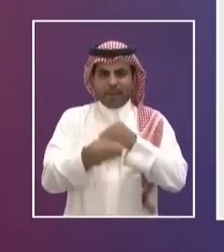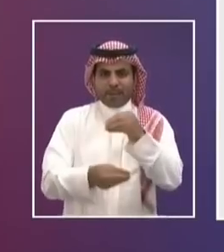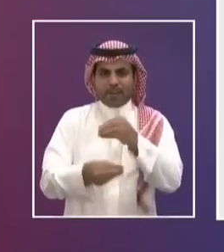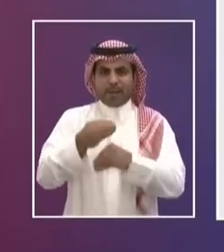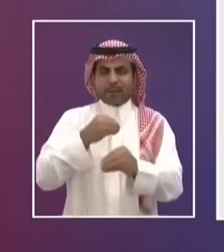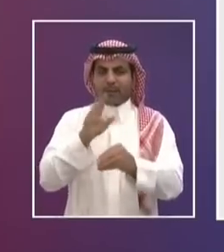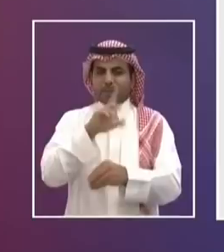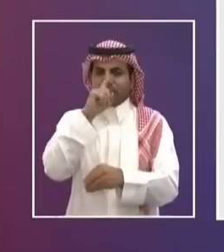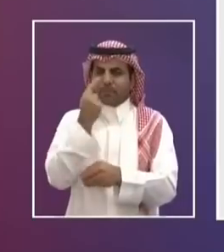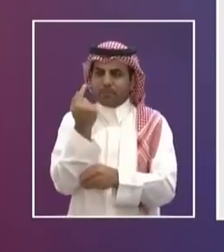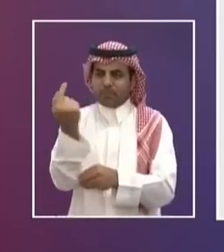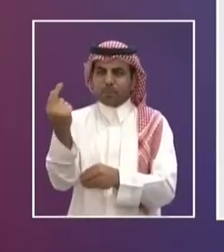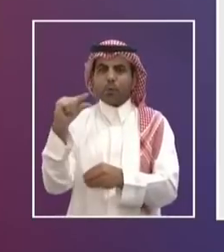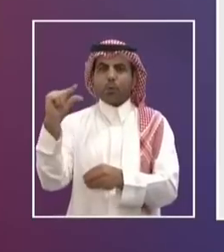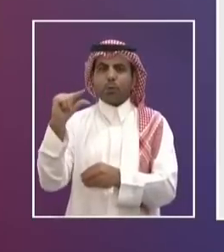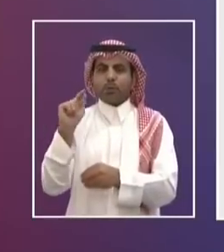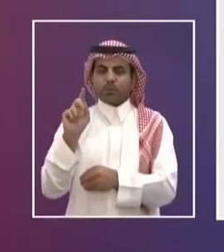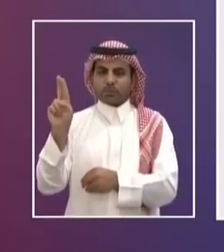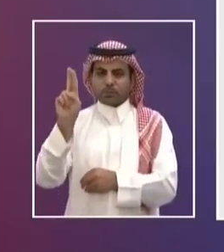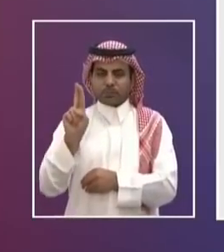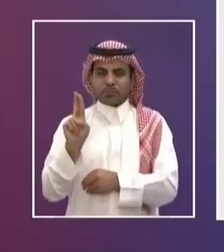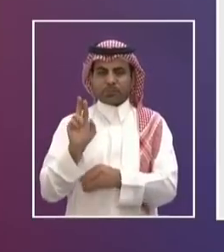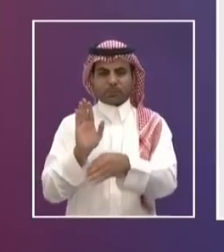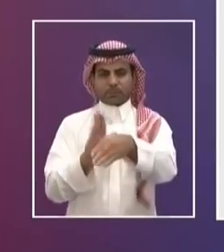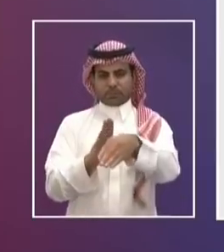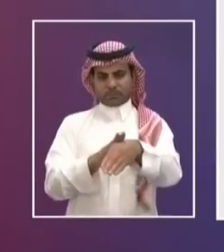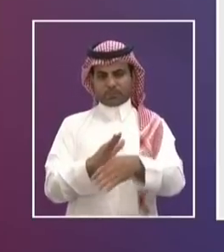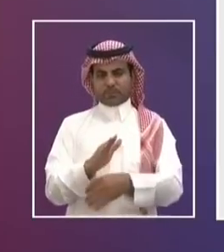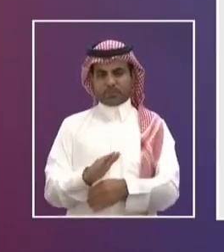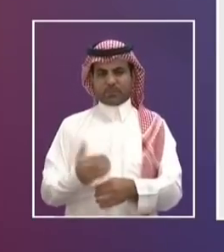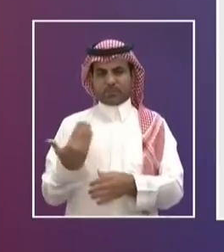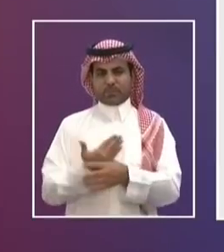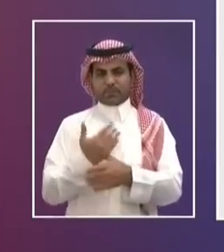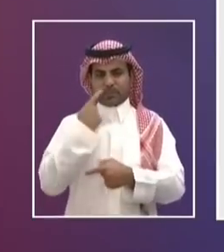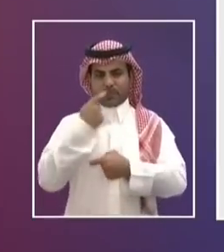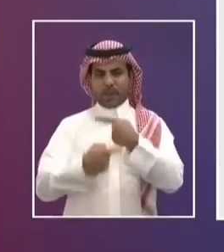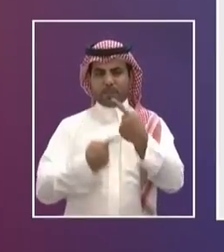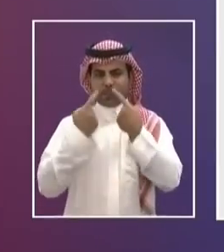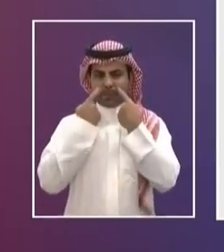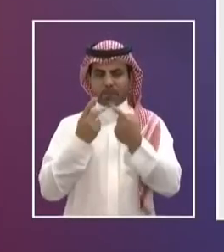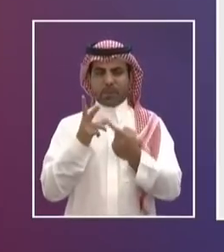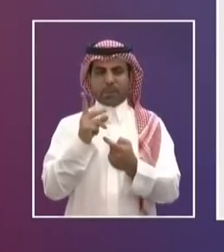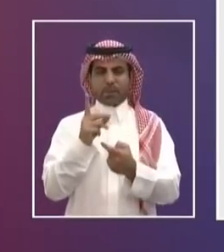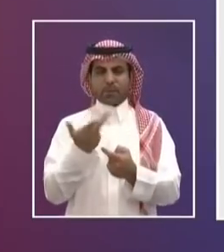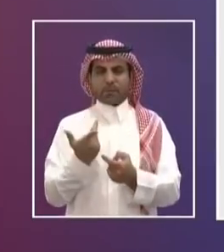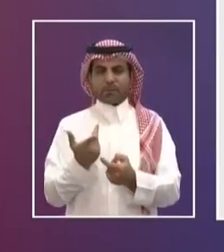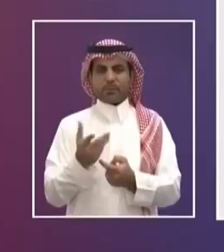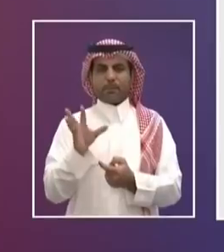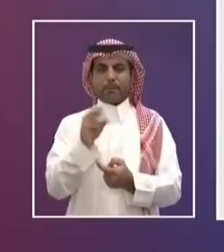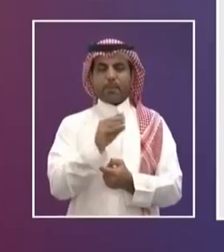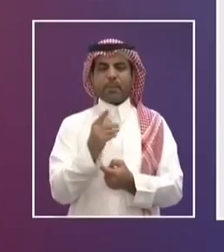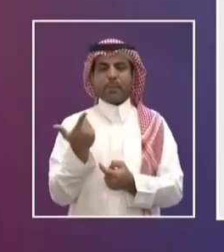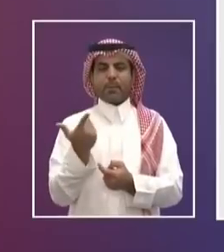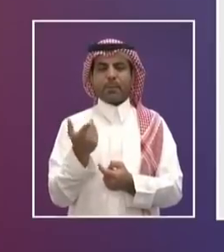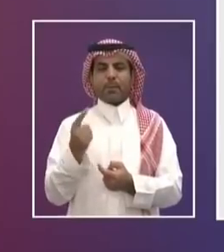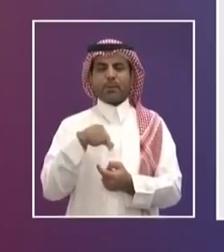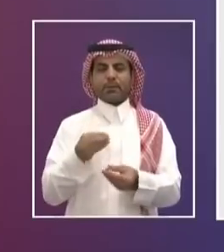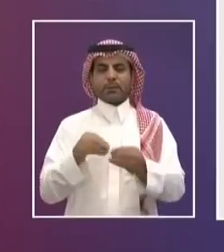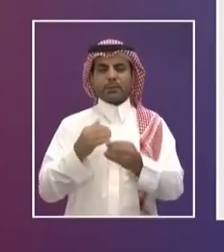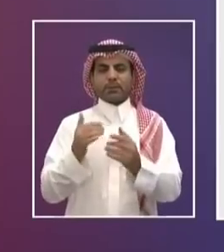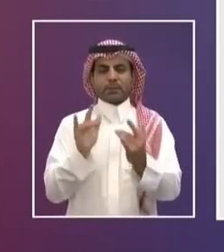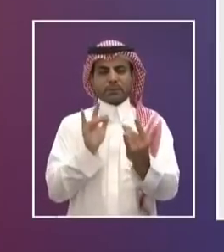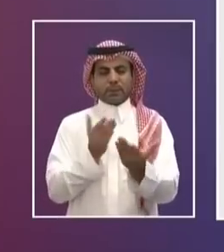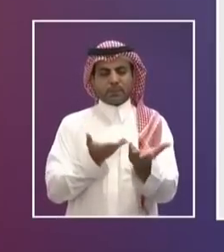طبيب مختص، فأرجو منهم المتابعة في هذا الأمر. الأمر الآخر، قد يحتاجوا إلى